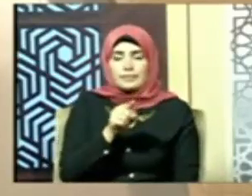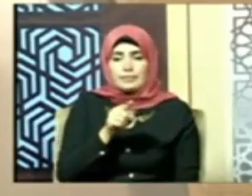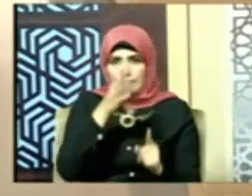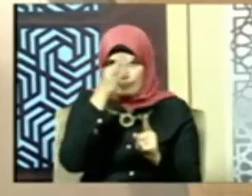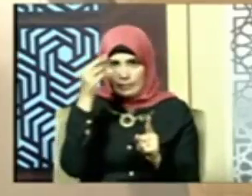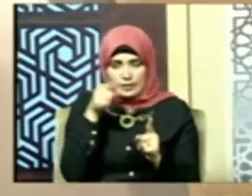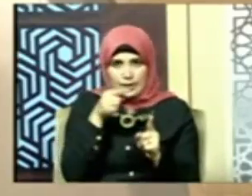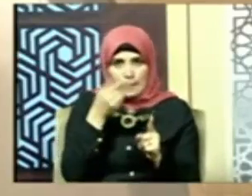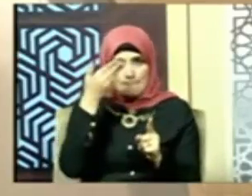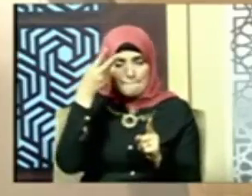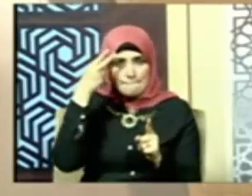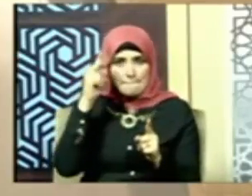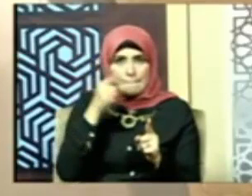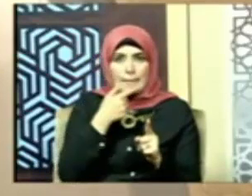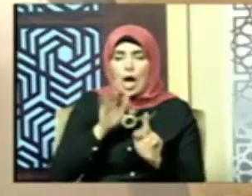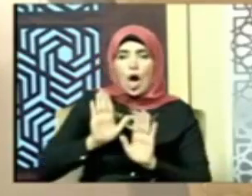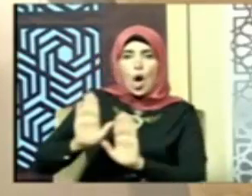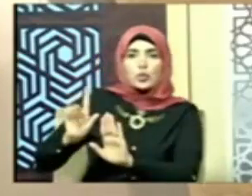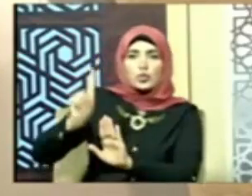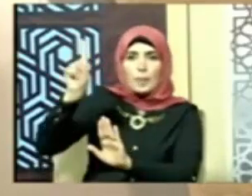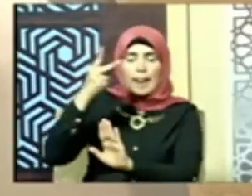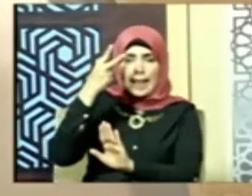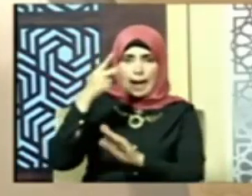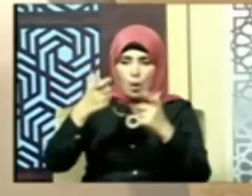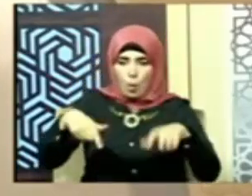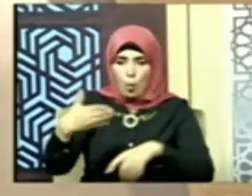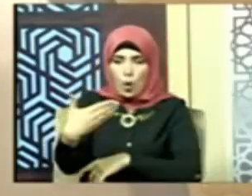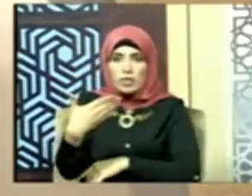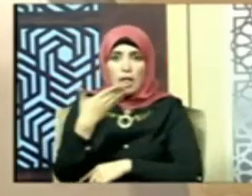فقده. ففي ظل الأراجيف